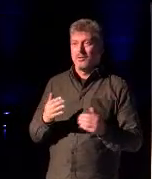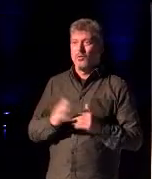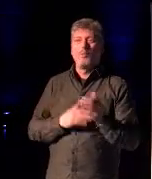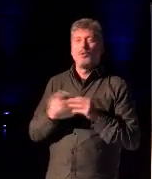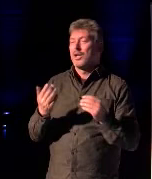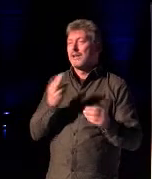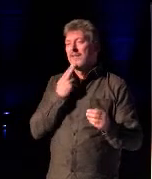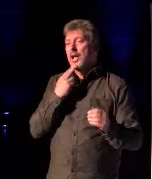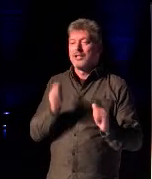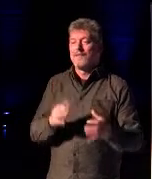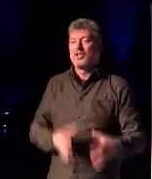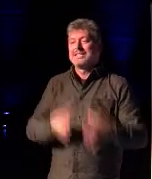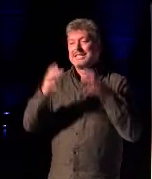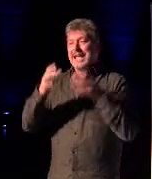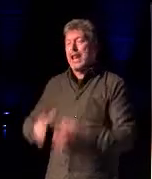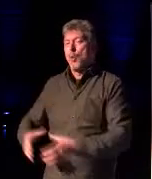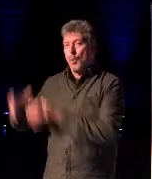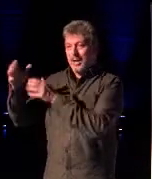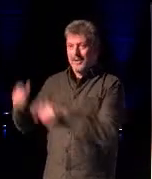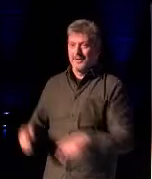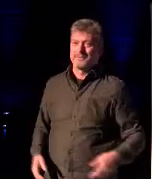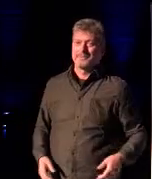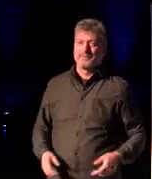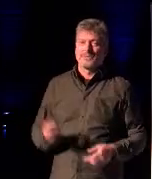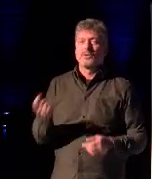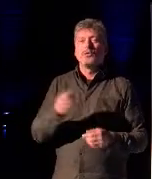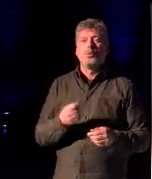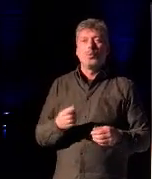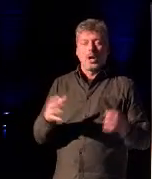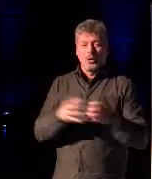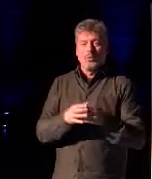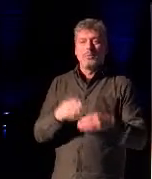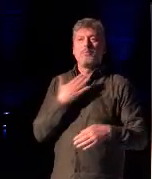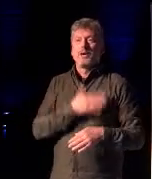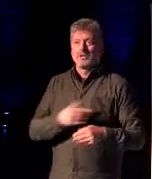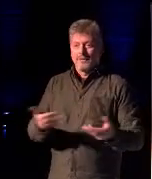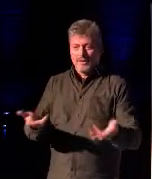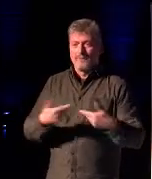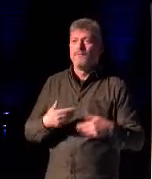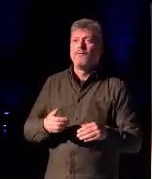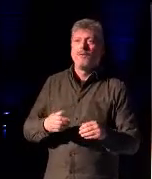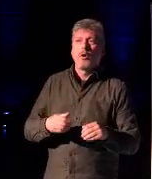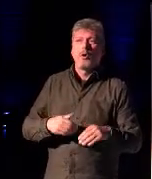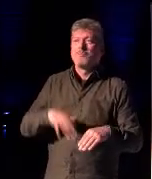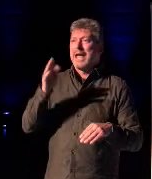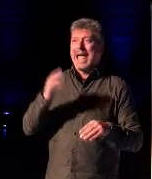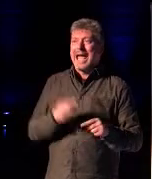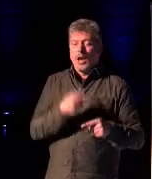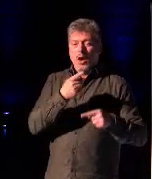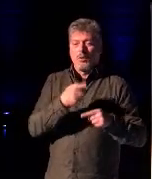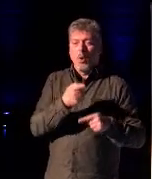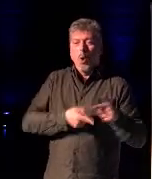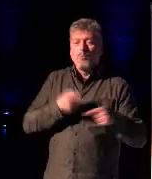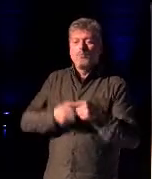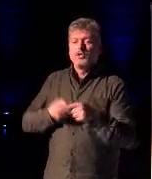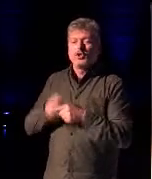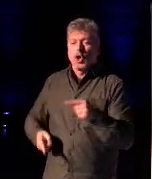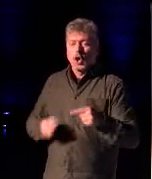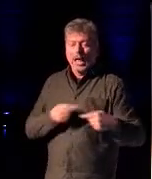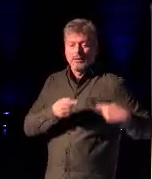siloer. Slik at vi har fått for en viss gruppe pasienter, så har vi faktisk fått et mer oppstykket forløp enn det vi har hatt